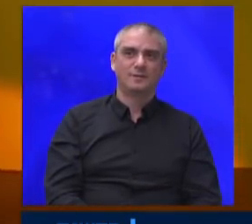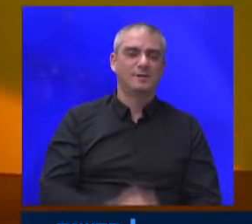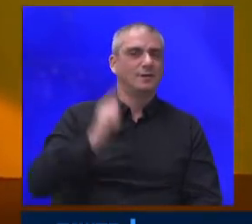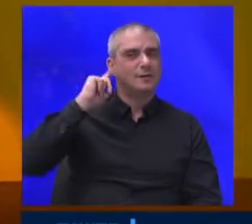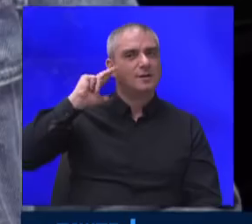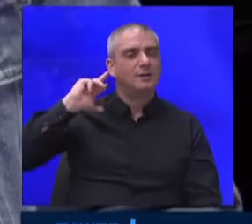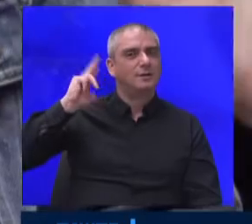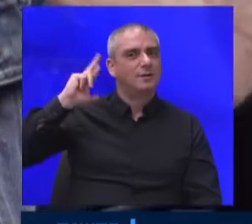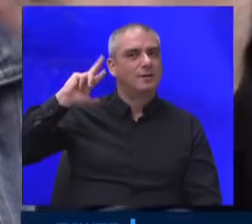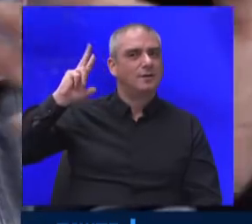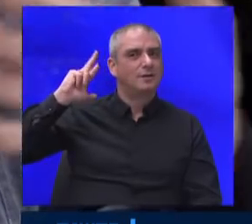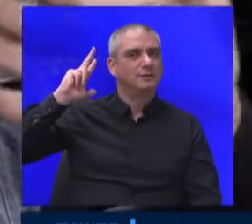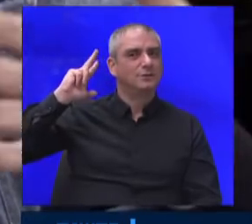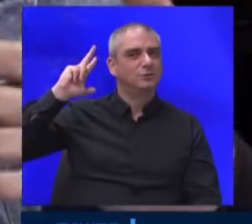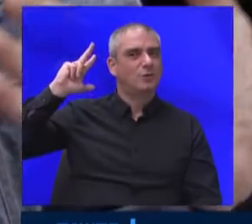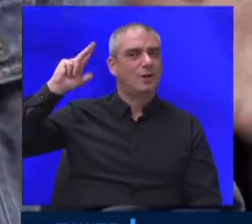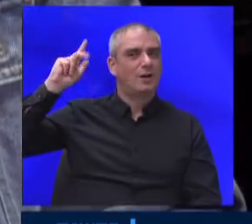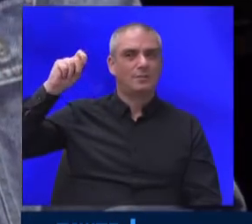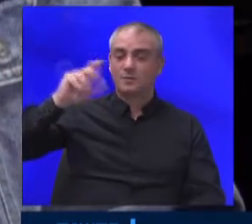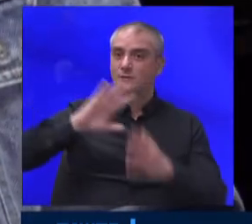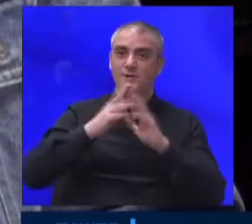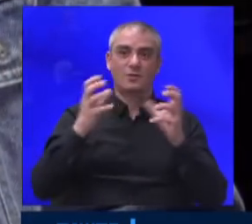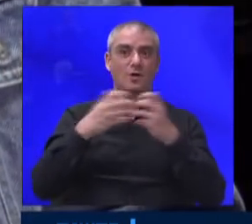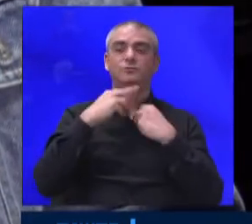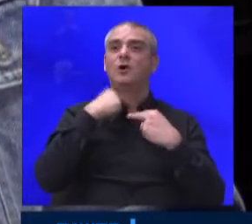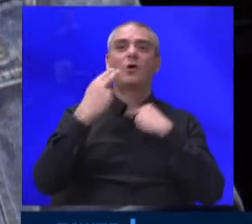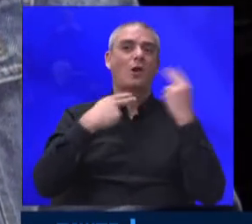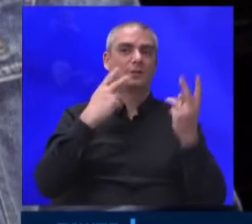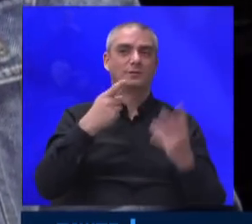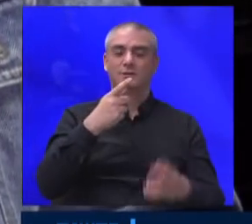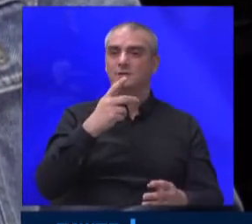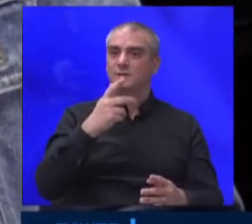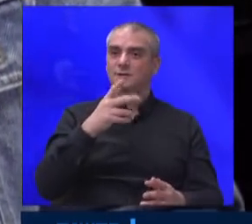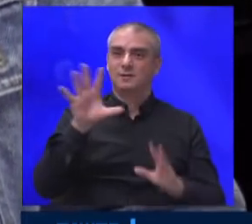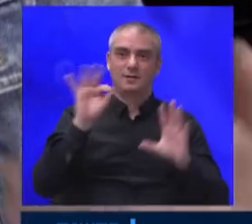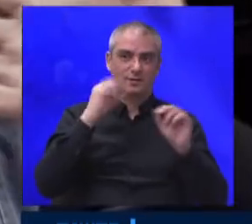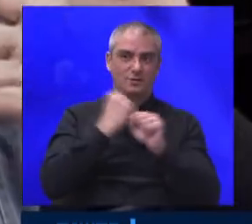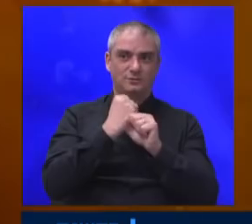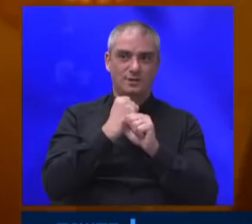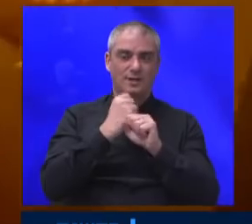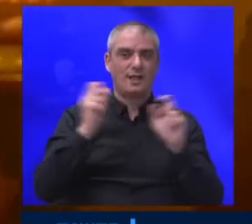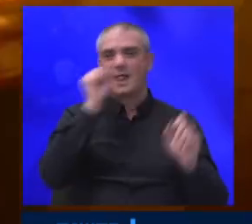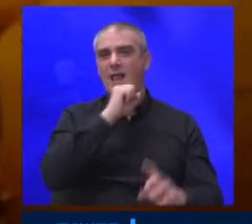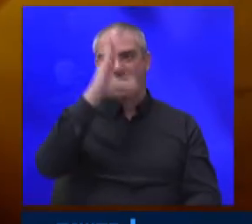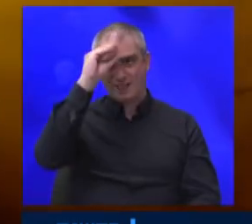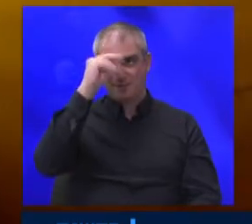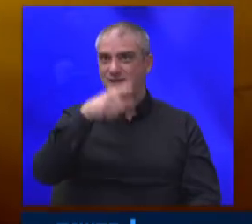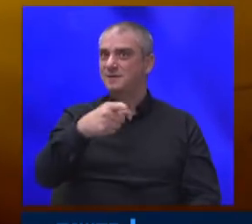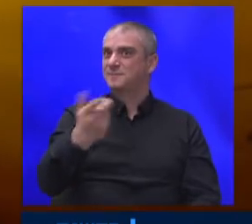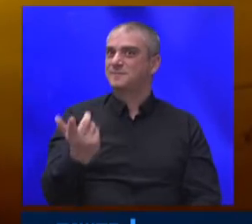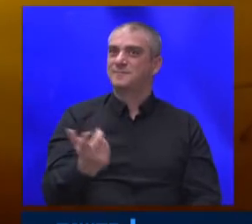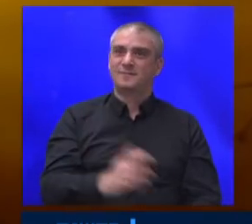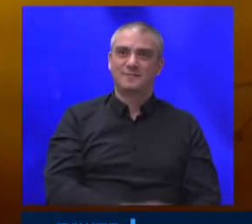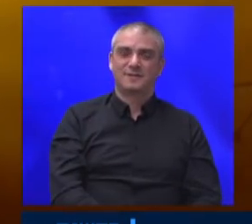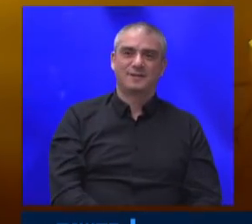פעמונים. אז התאהבתם. ונהיינו חמישייה קולית שלקנר עושה לנו... להקת בנים. להקת בנים.